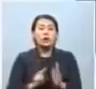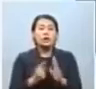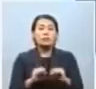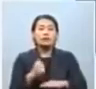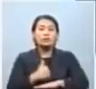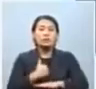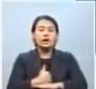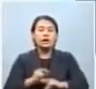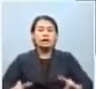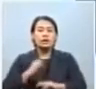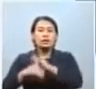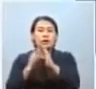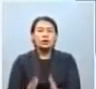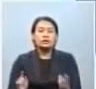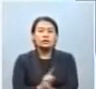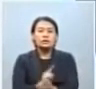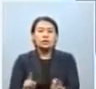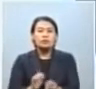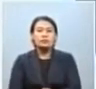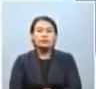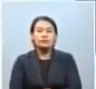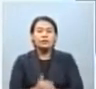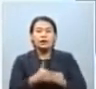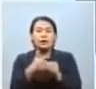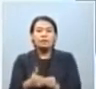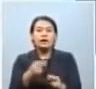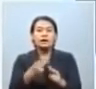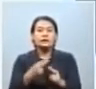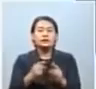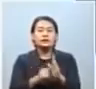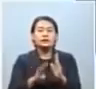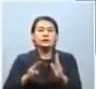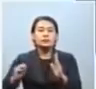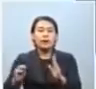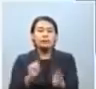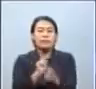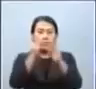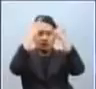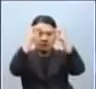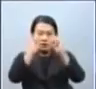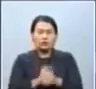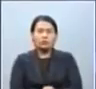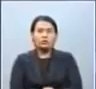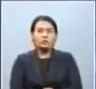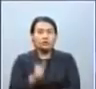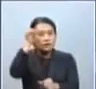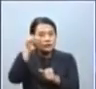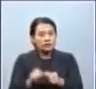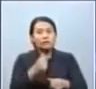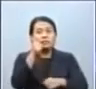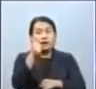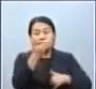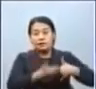กระทรวงพัฒนาสังคมและความมั่นคงของมนุษย์พาน้องแบมมาเยี่ยมคารวะท่านนายกแล้วก็รับมอบโล่คุณผู้ชมจำน้องแบมได้นะครับก็